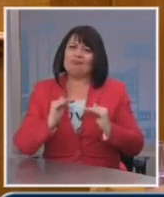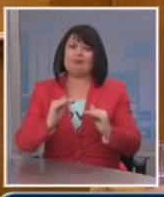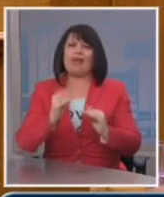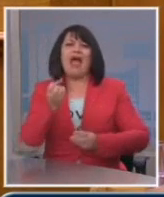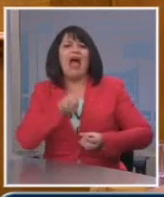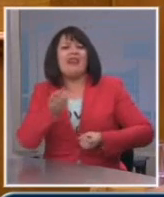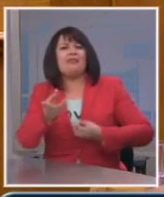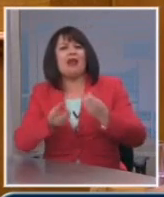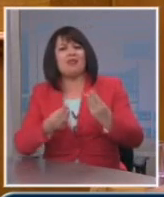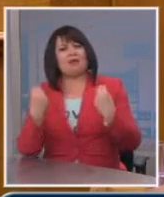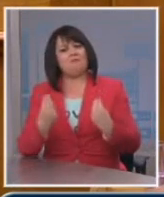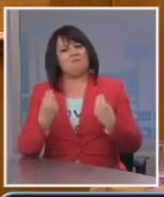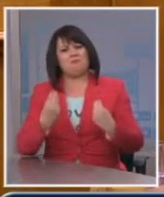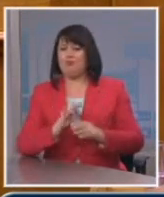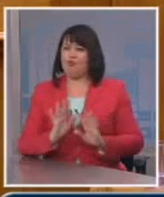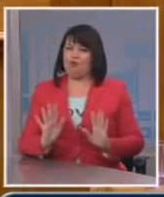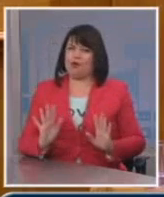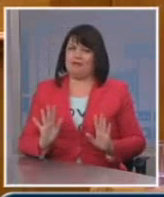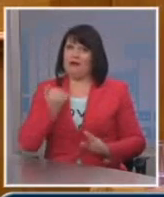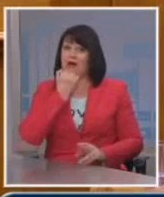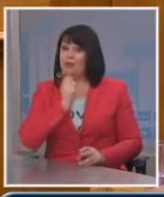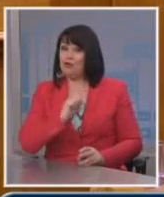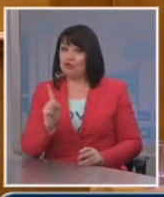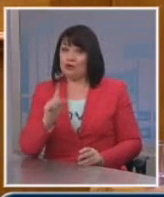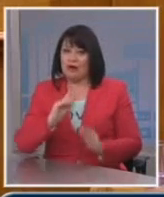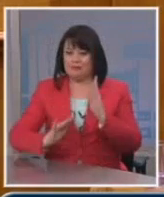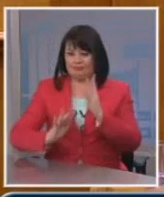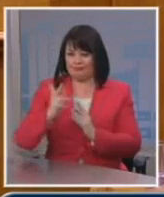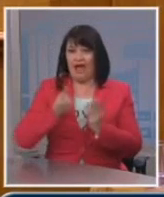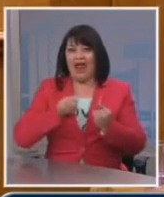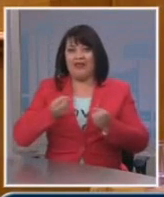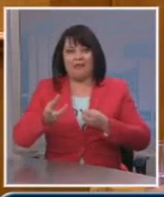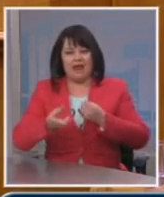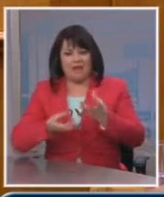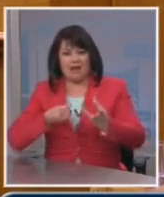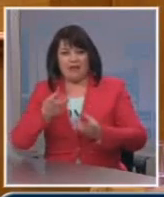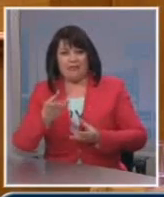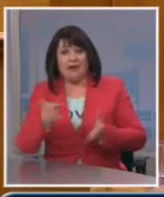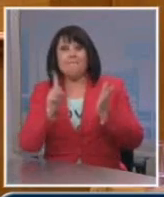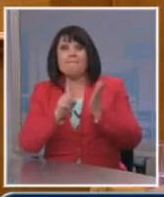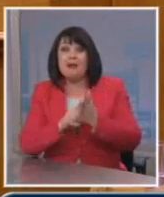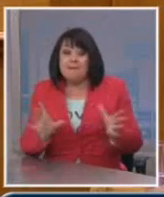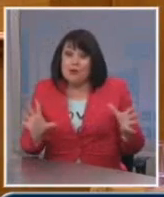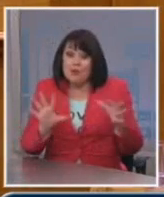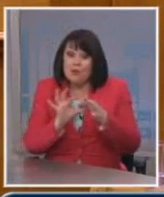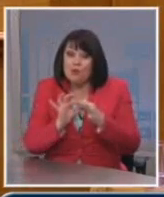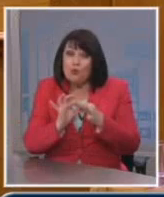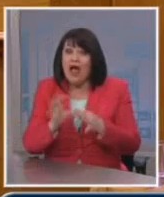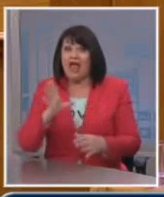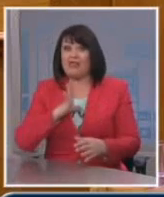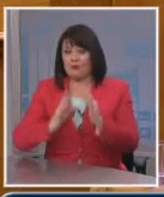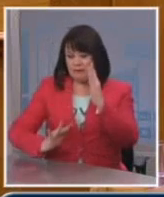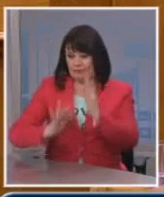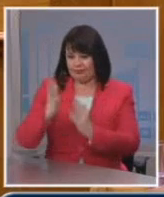αριθμών. Γιατί αν η ευημερία των αριθμών δεν βρίσκεται σε συνάρτηση και με την ευημερία των